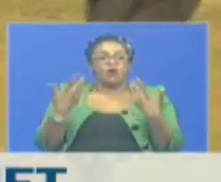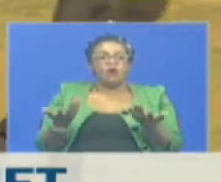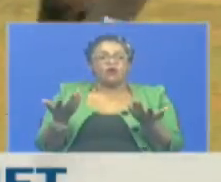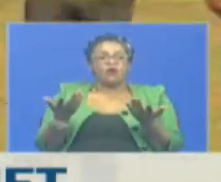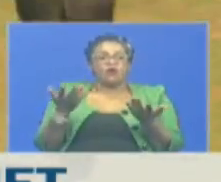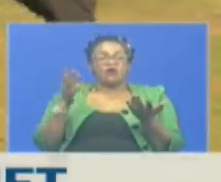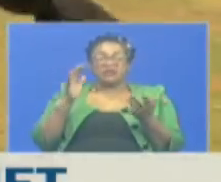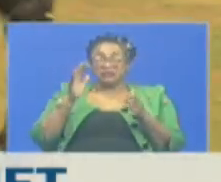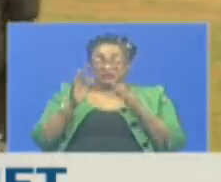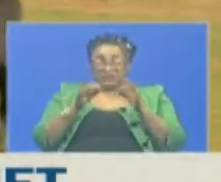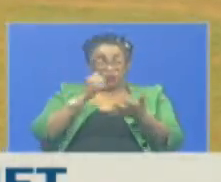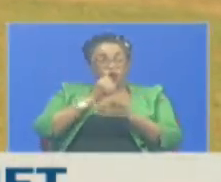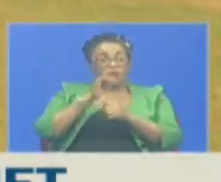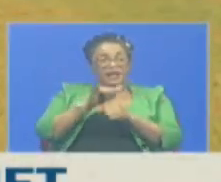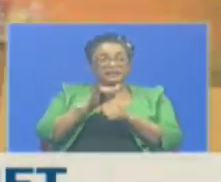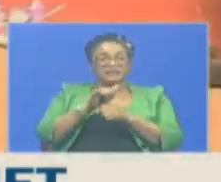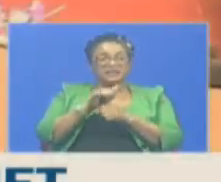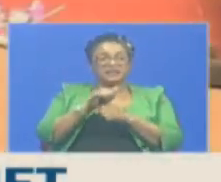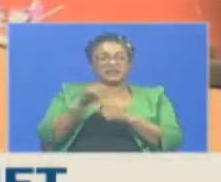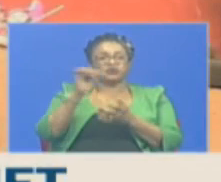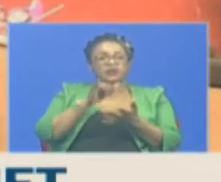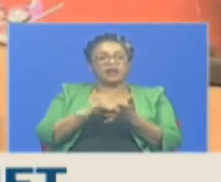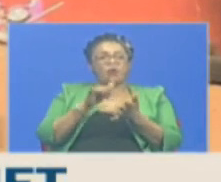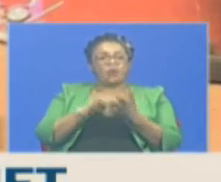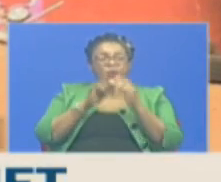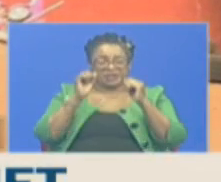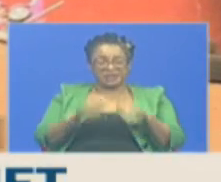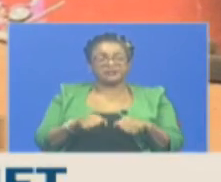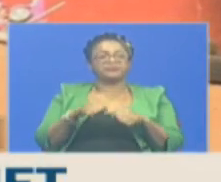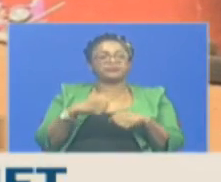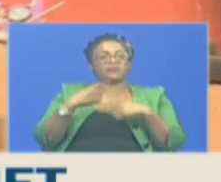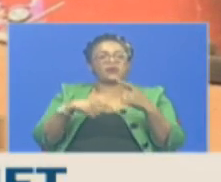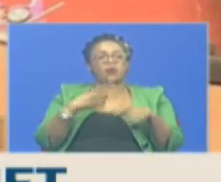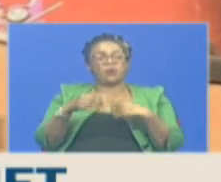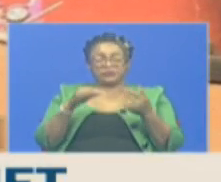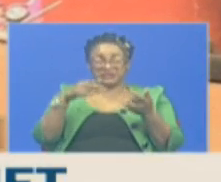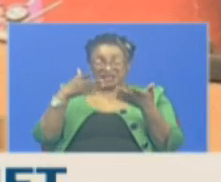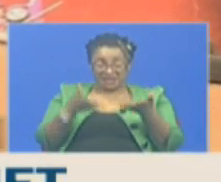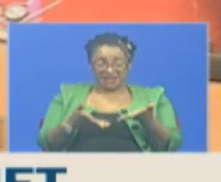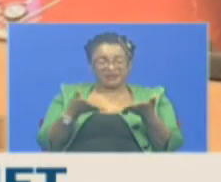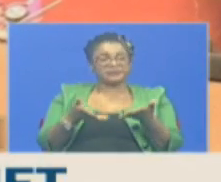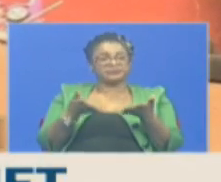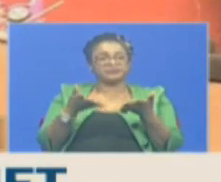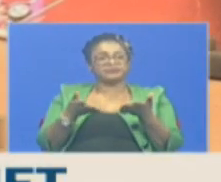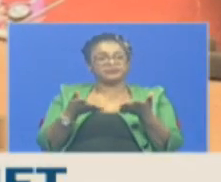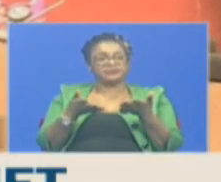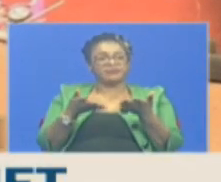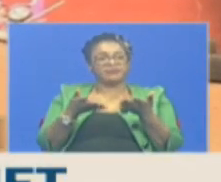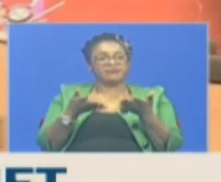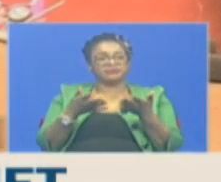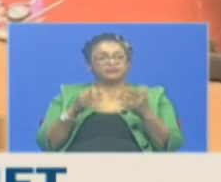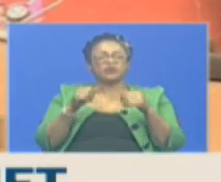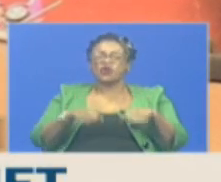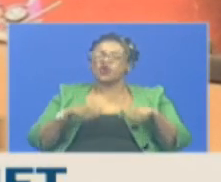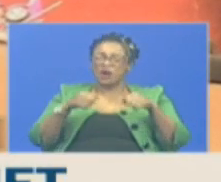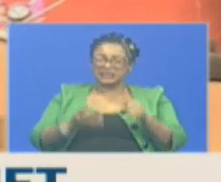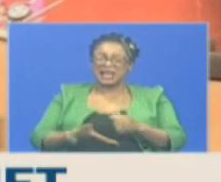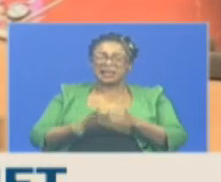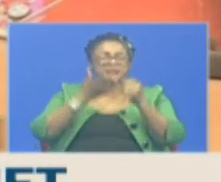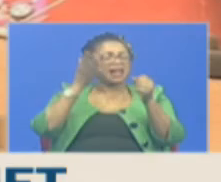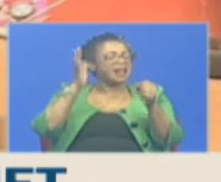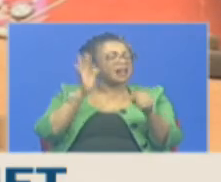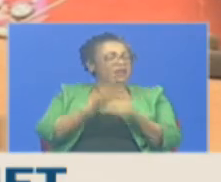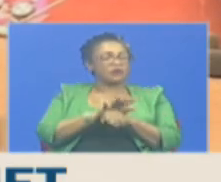ngambo, for example umefika usiku, asubuhi utakuja Ngong ufanye mazoezi yako ndio travel home. So Ngong imesaidia wakimbiaji